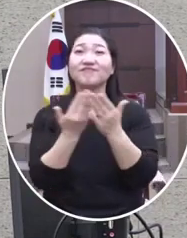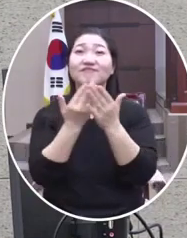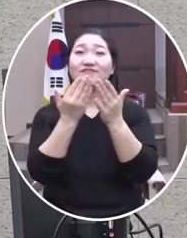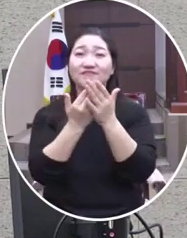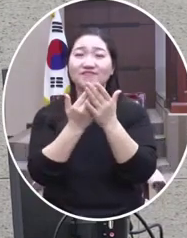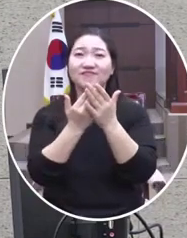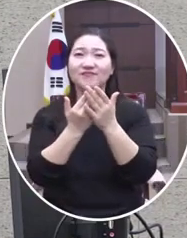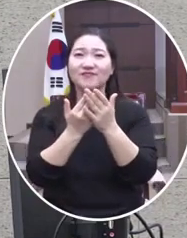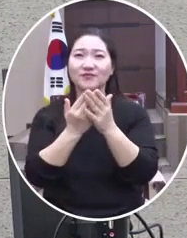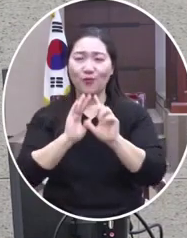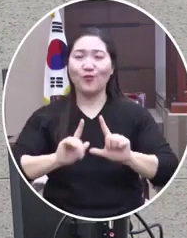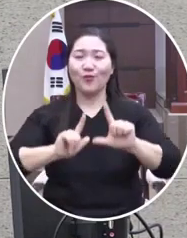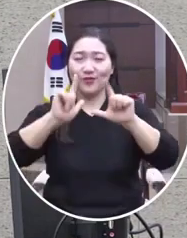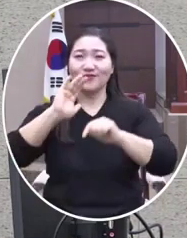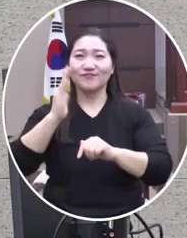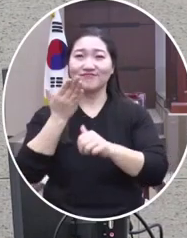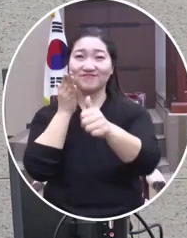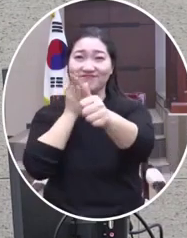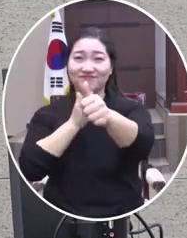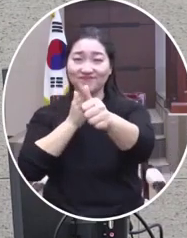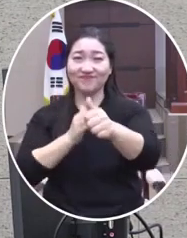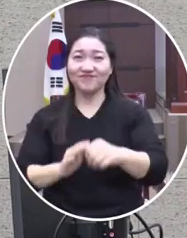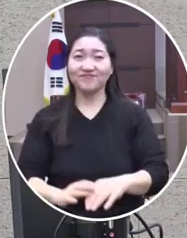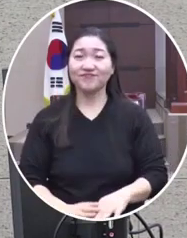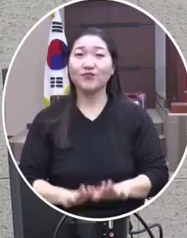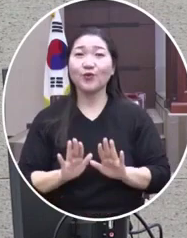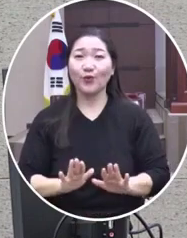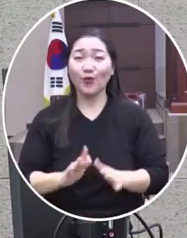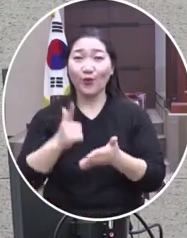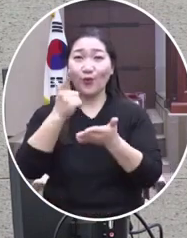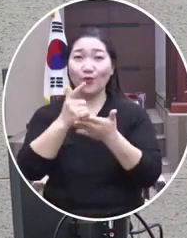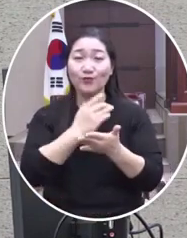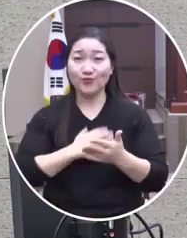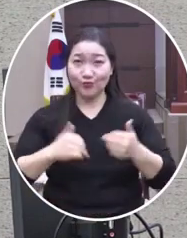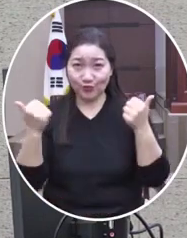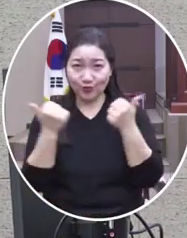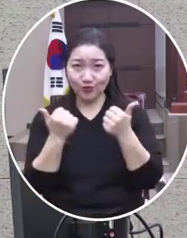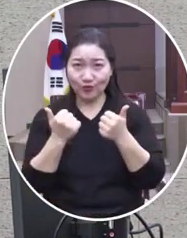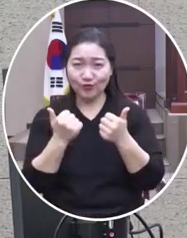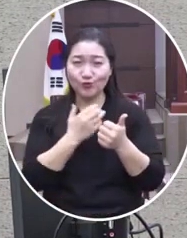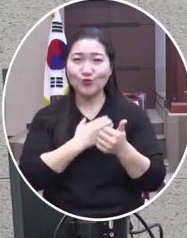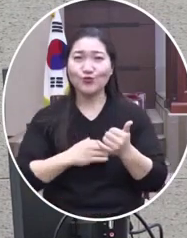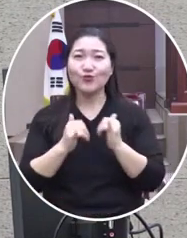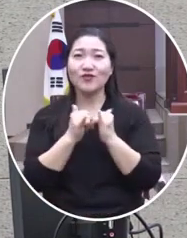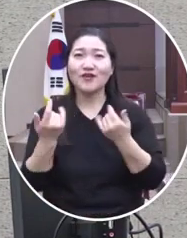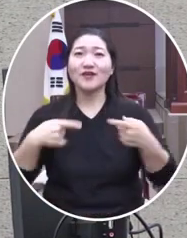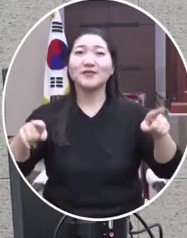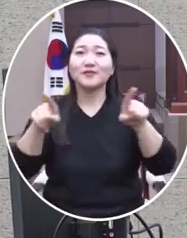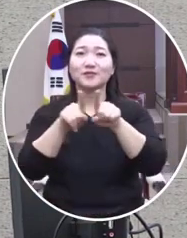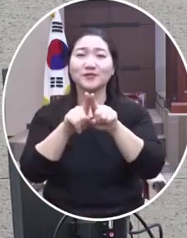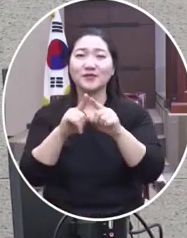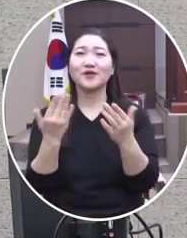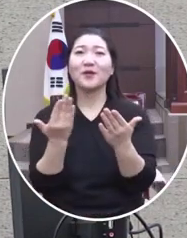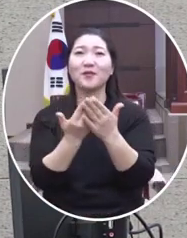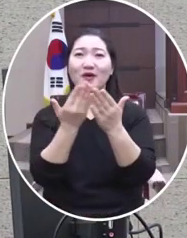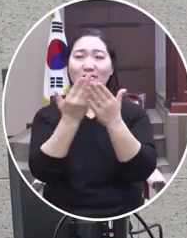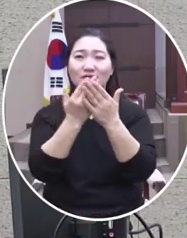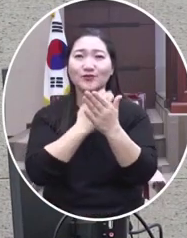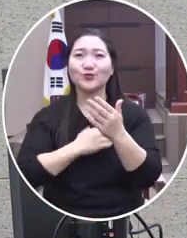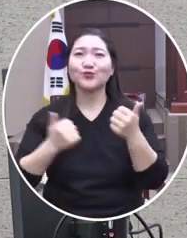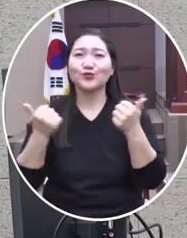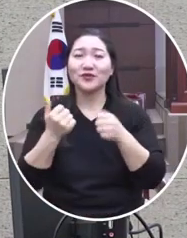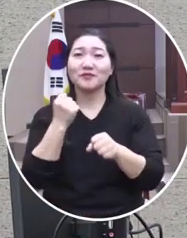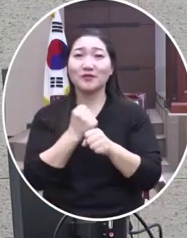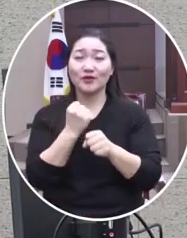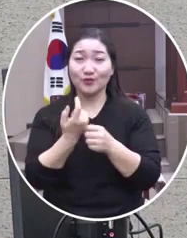도약하는 한해가 되시기를 기원합니다 우리 노구 위에는 국민과 함께 더욱 발전하는 의회를